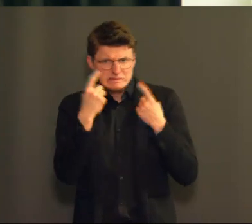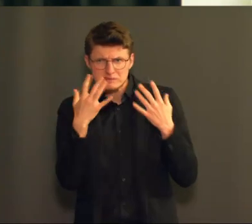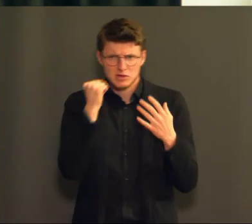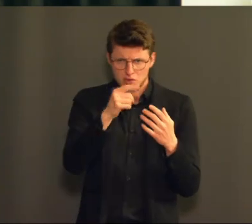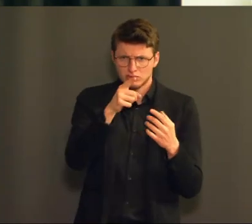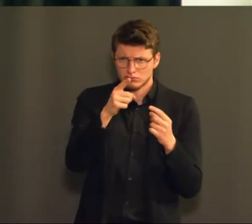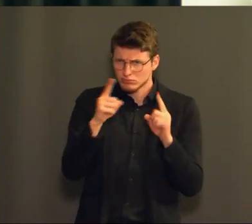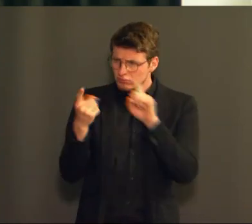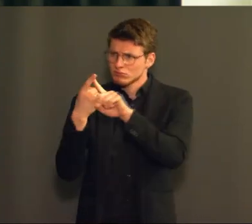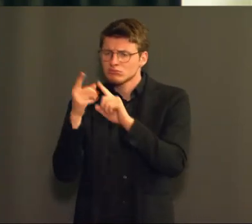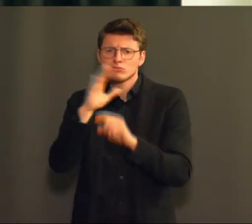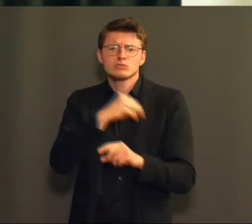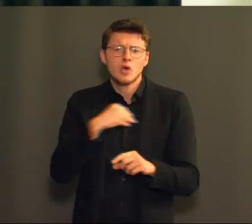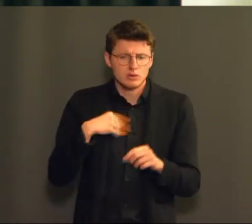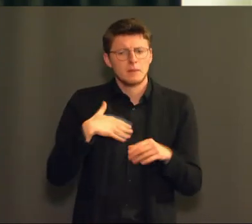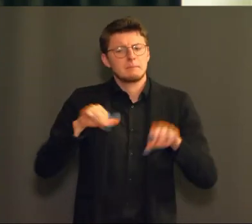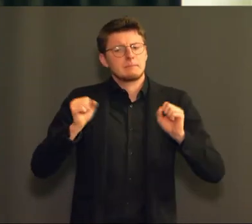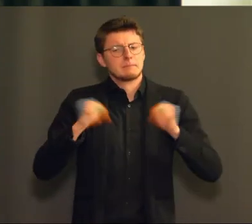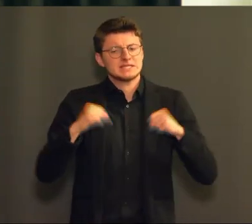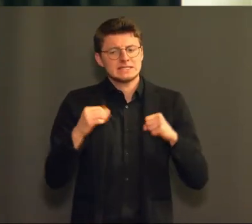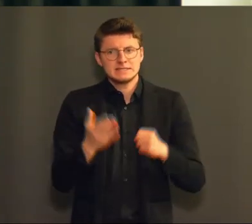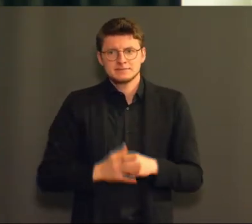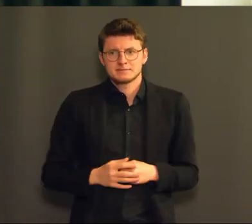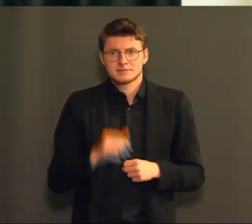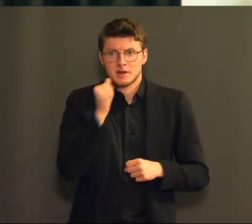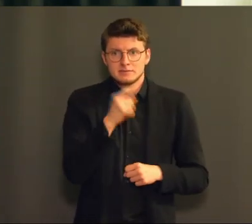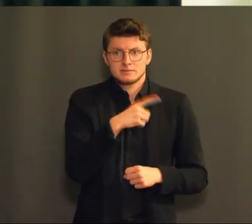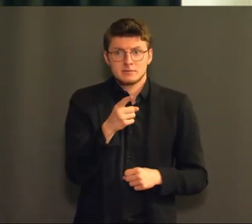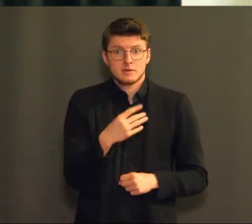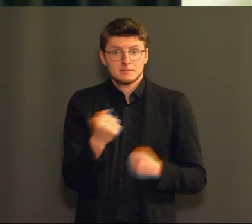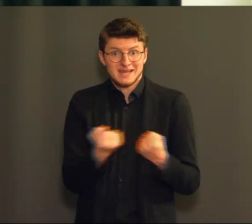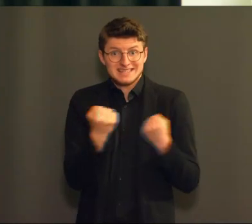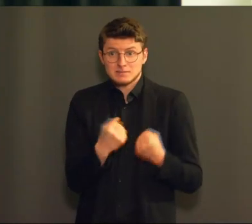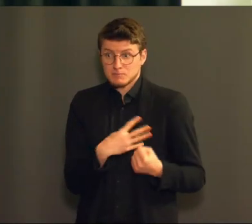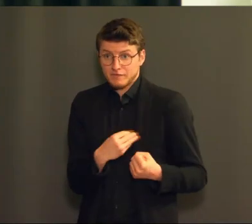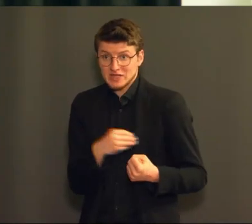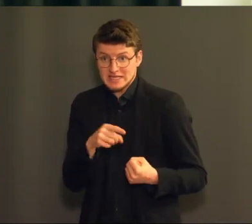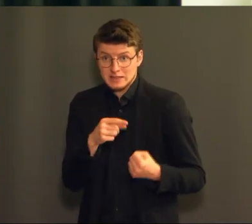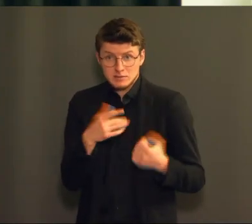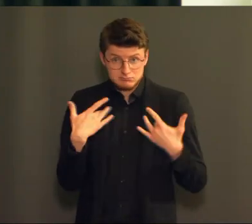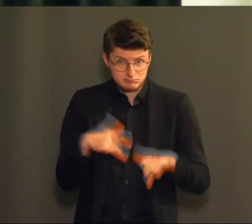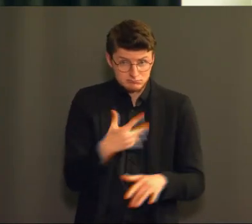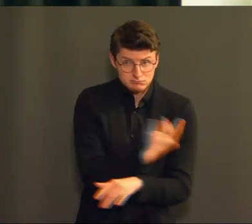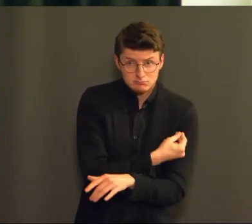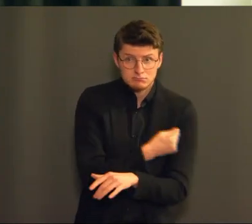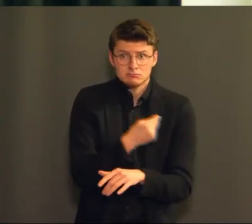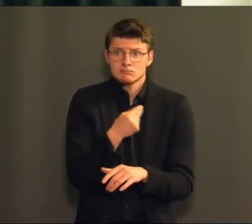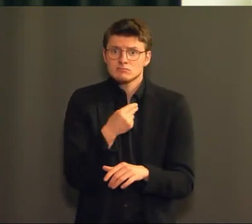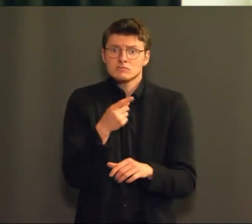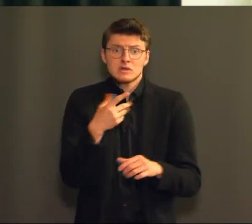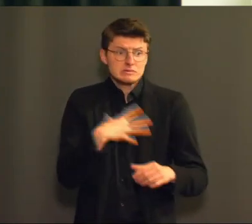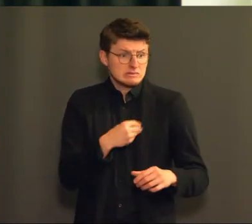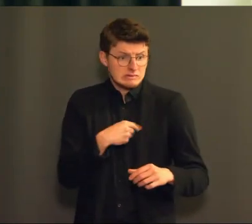Je kan gevaccineerd worden als je borstvoeding geeft. Je moet dus de borstvoeding niet onderbreken.